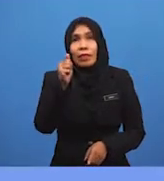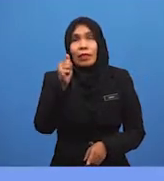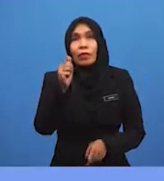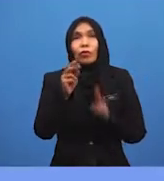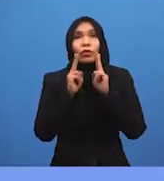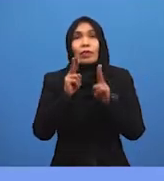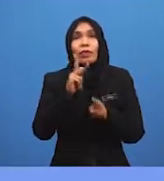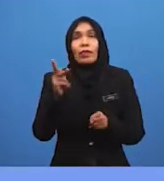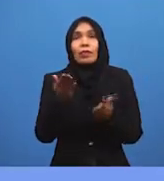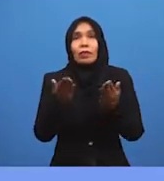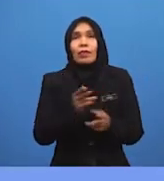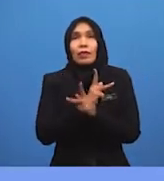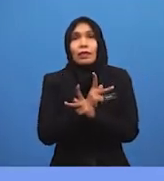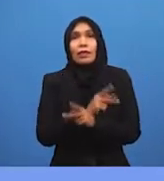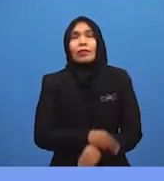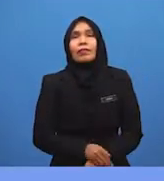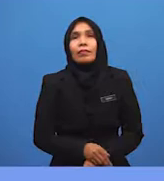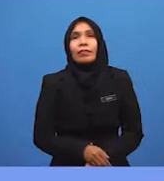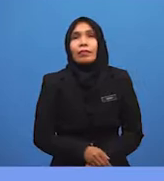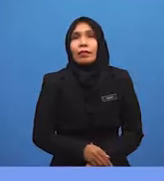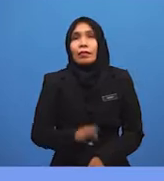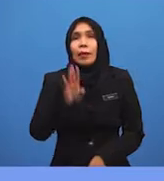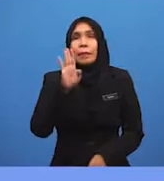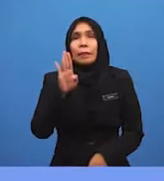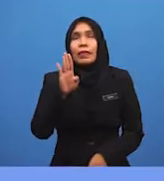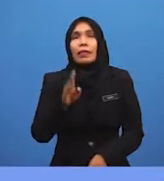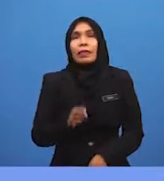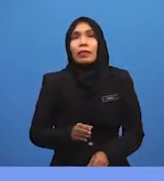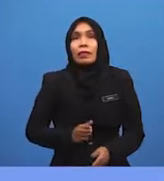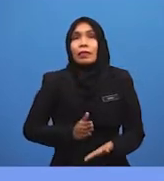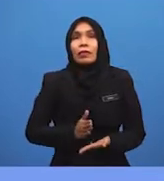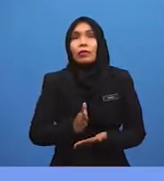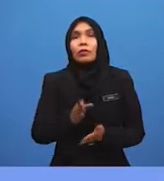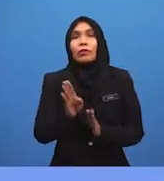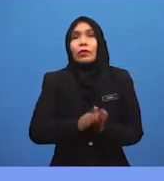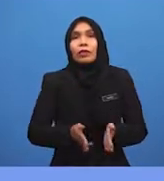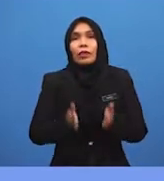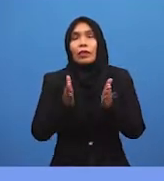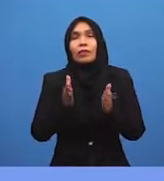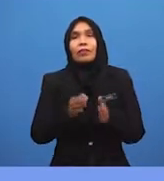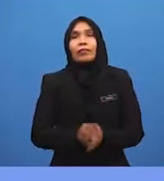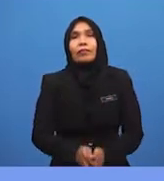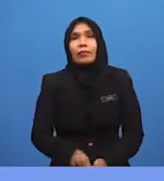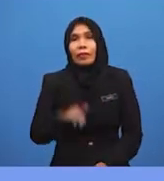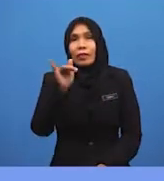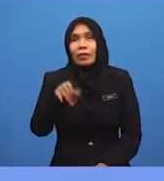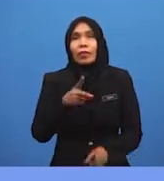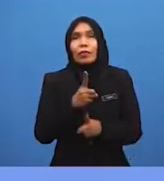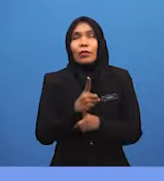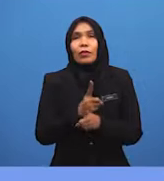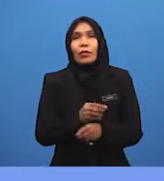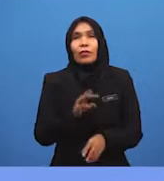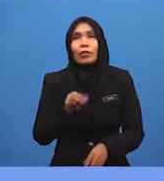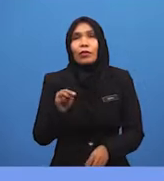sekolah. B. Terus berjalan ke dalam sekolah. Ya, betul